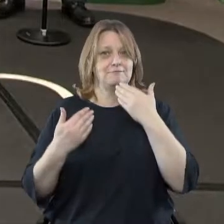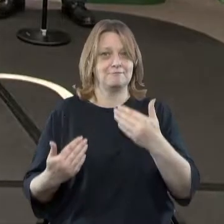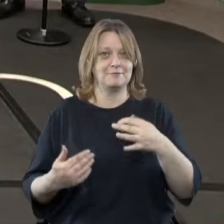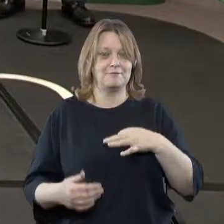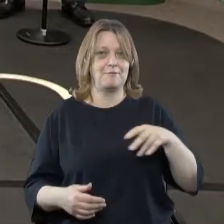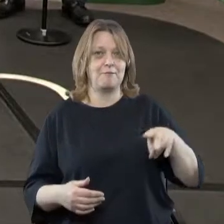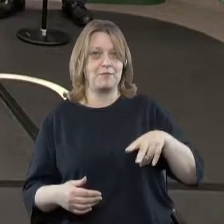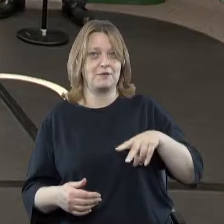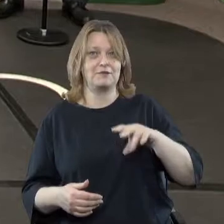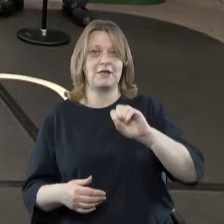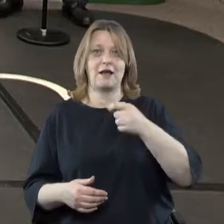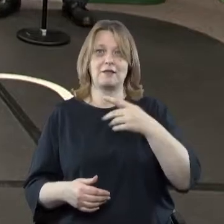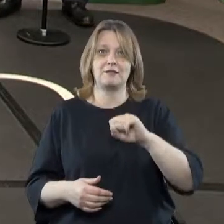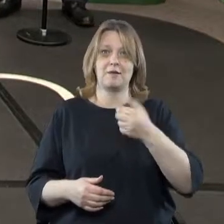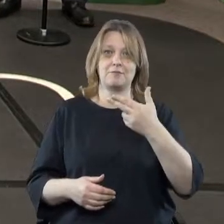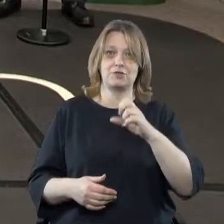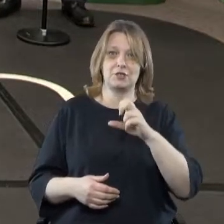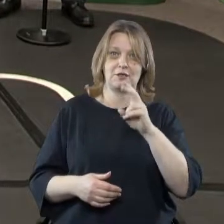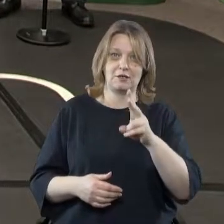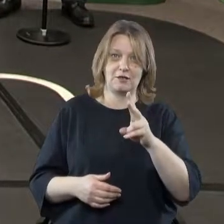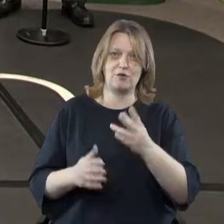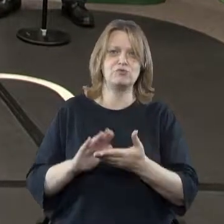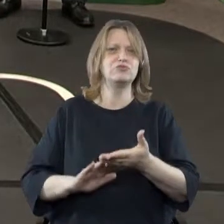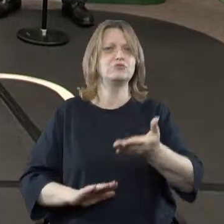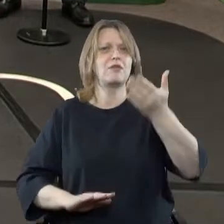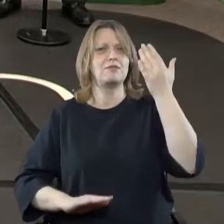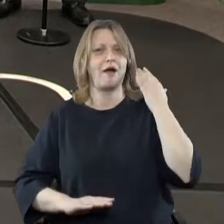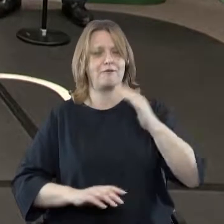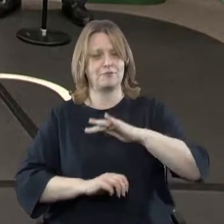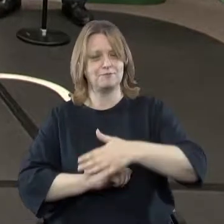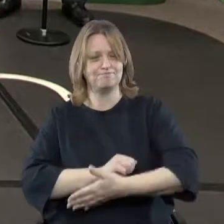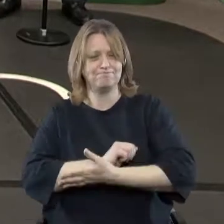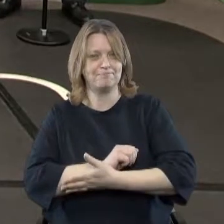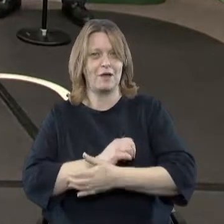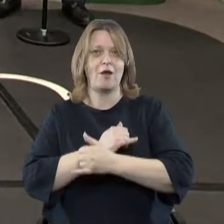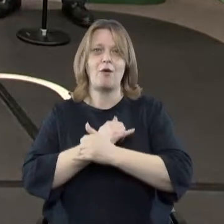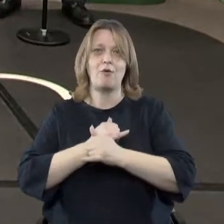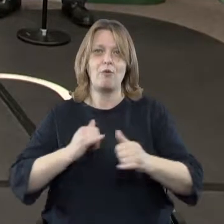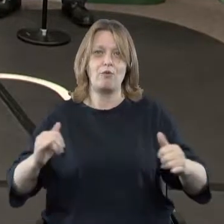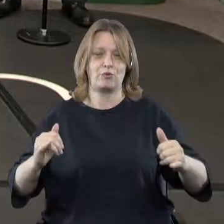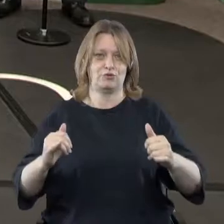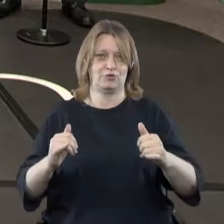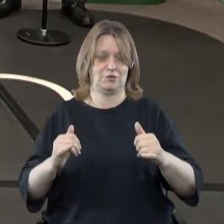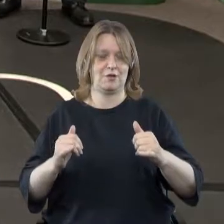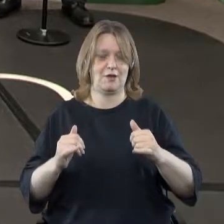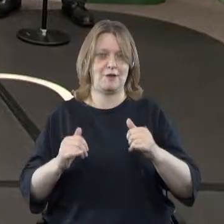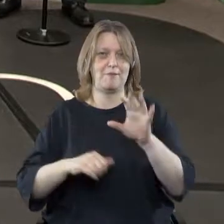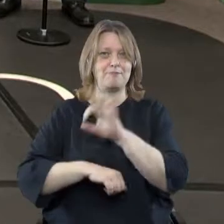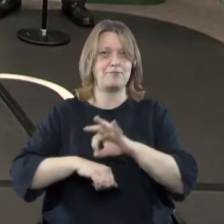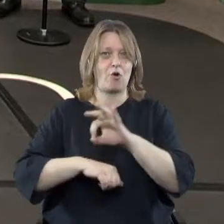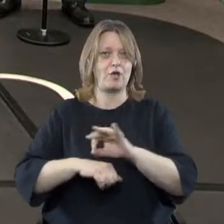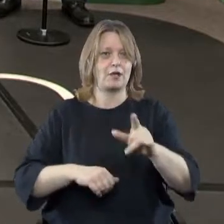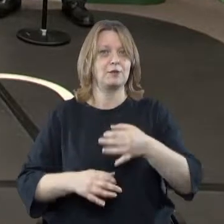panu ministrowi Andrzejowi Adamczykowi, który od dawna wspiera wszelkie inicjatywy, które poprawiają bezpieczeństwo na